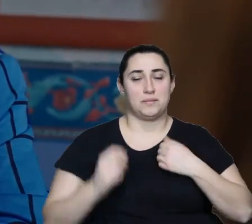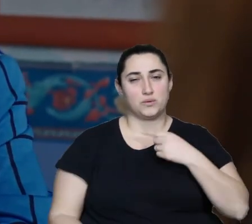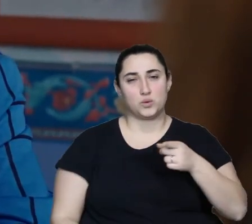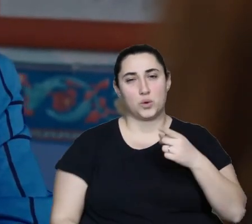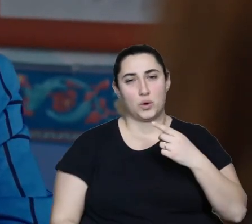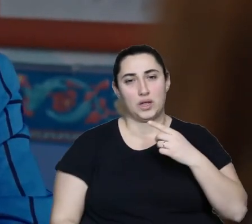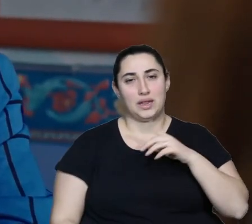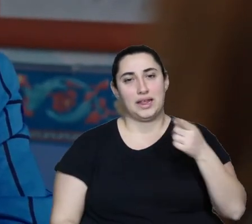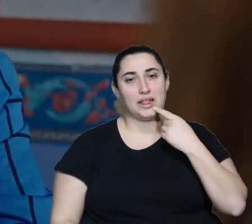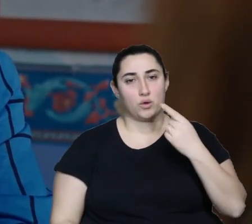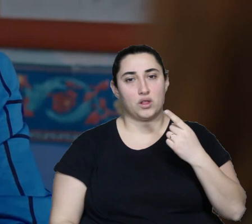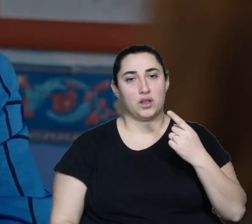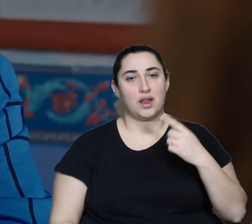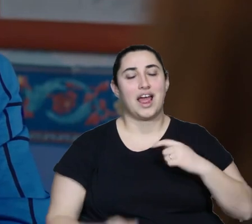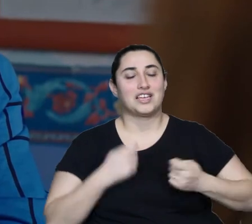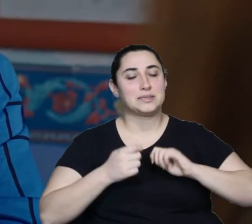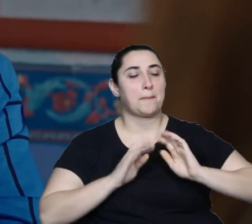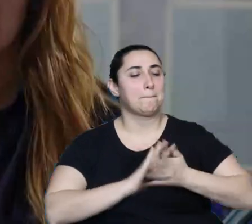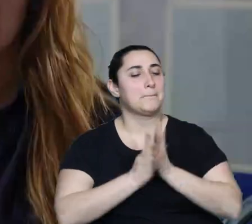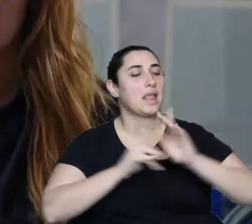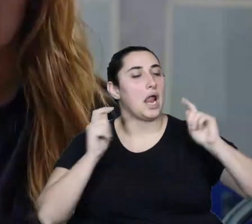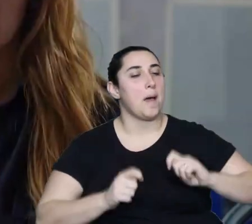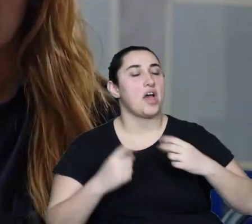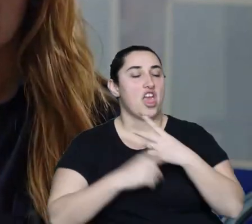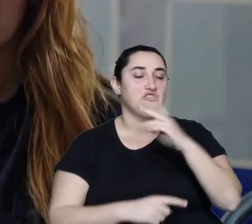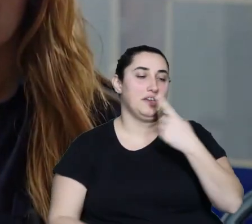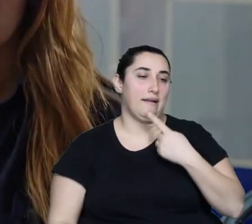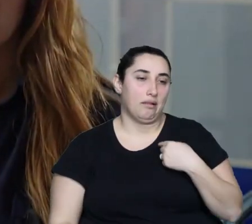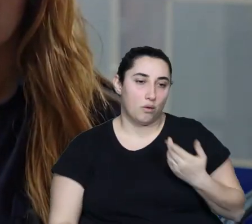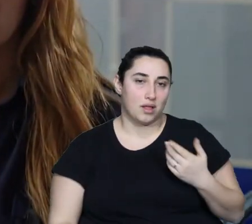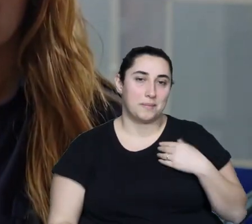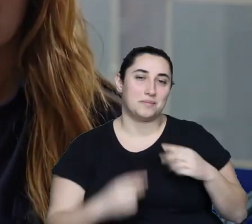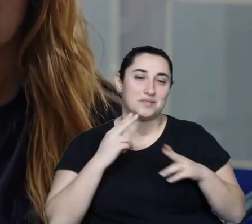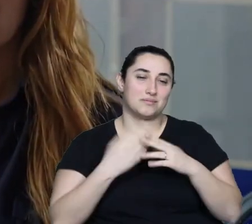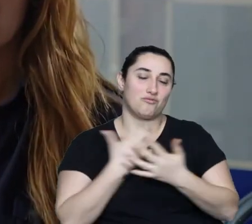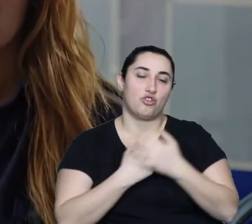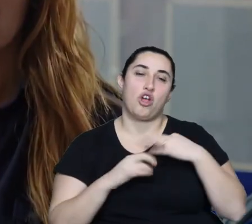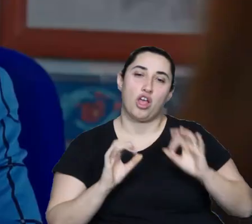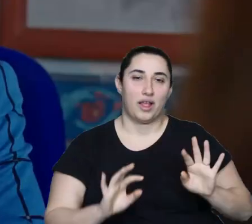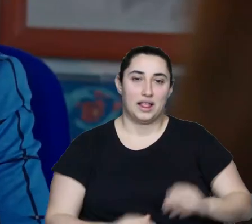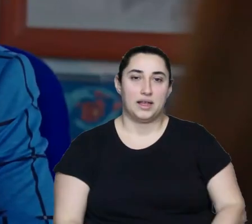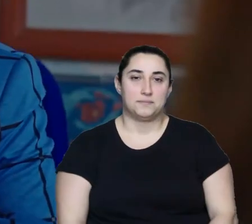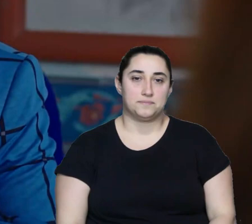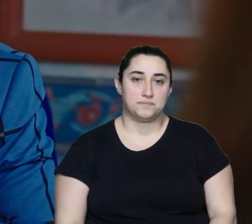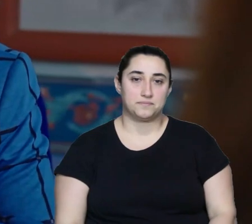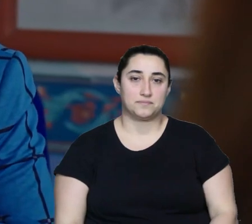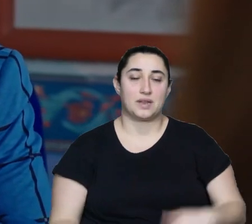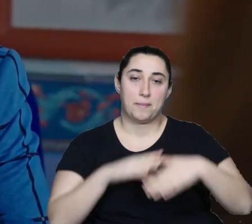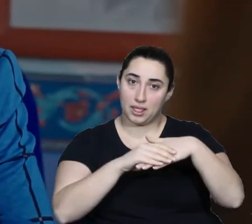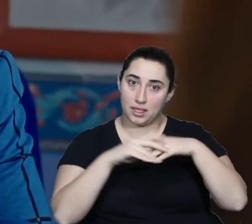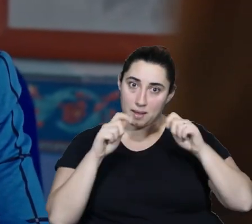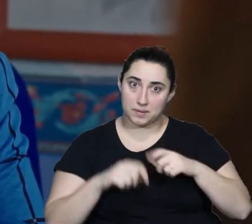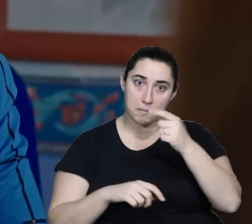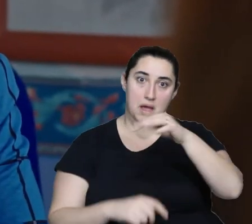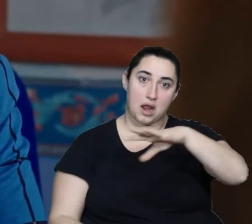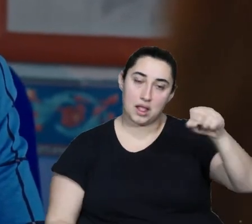diyor komşular. İş bitirici Yaşar diyorlar bak. Hakikaten de lakabım o benim, iş bitirici Yaşar. Hemen el sıkışalım,